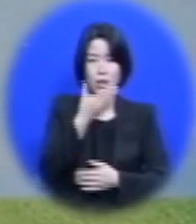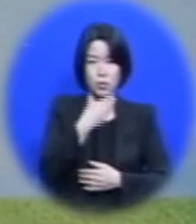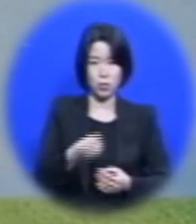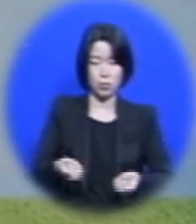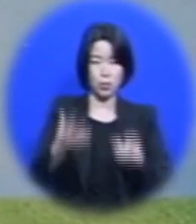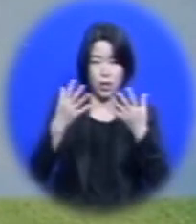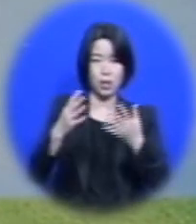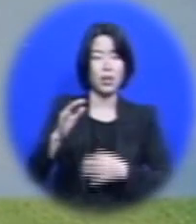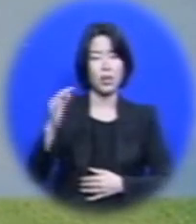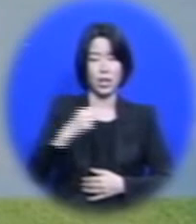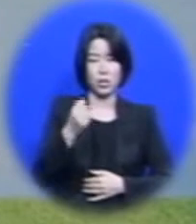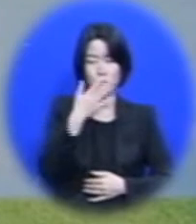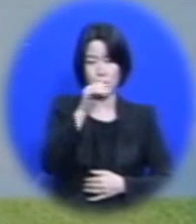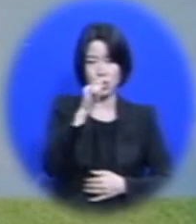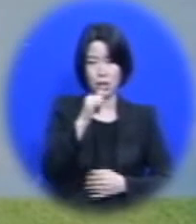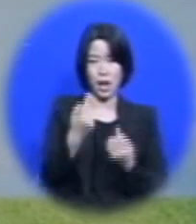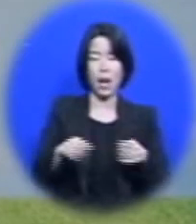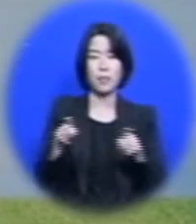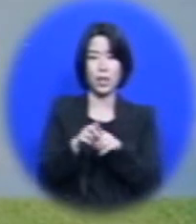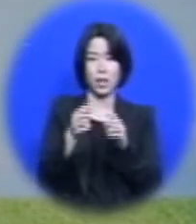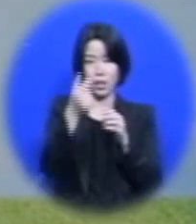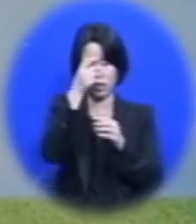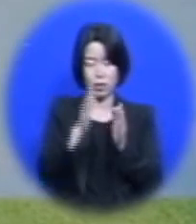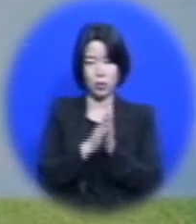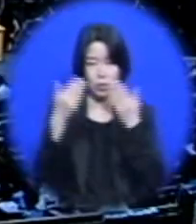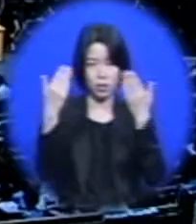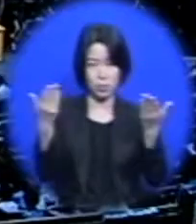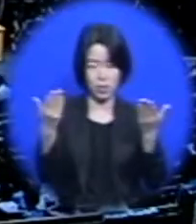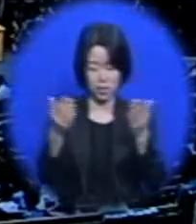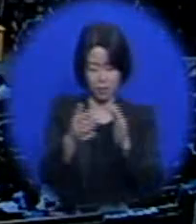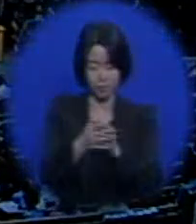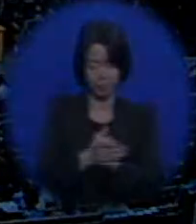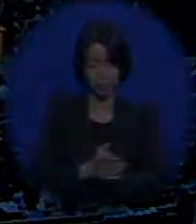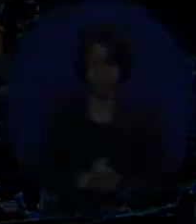수 있게 되기를 우리 다 같이 기도하겠습니다. 은혜와 사랑이 충만하신 아버지 하나님.